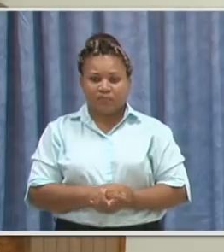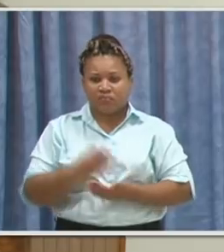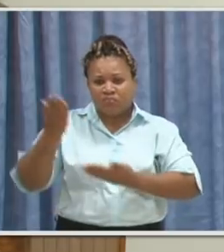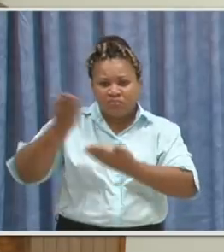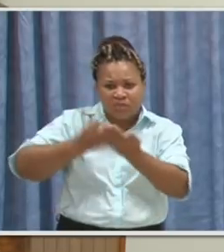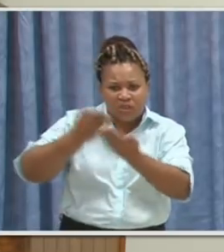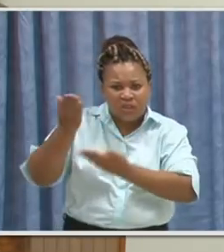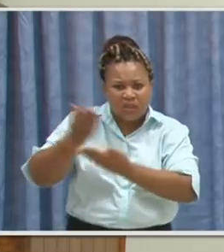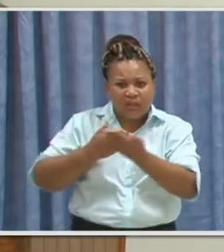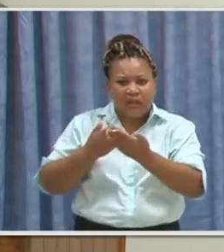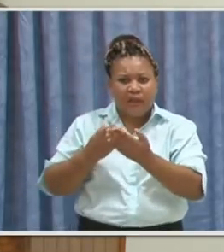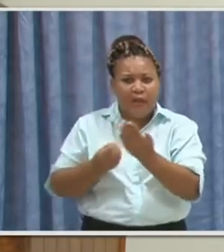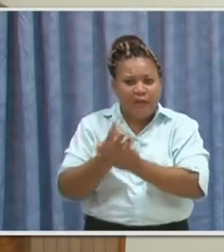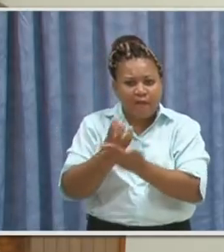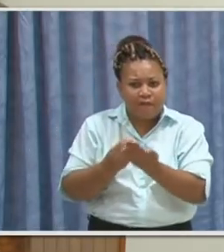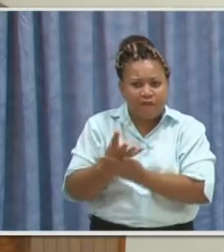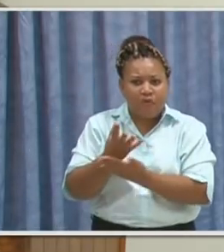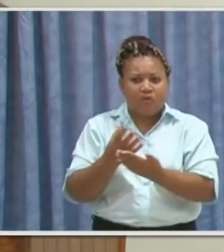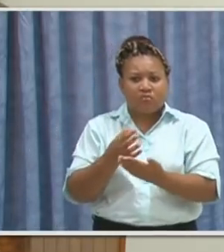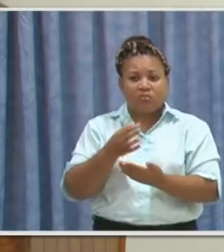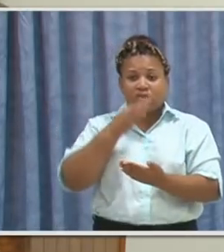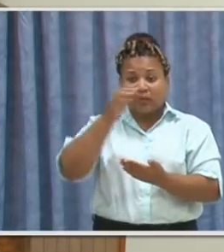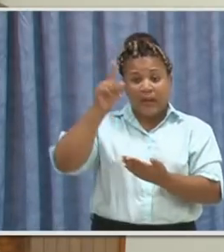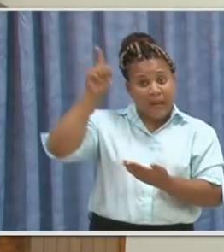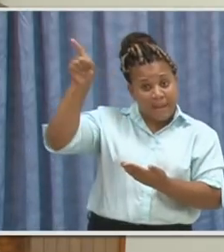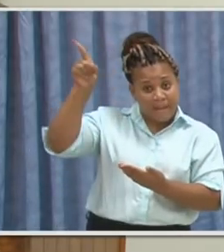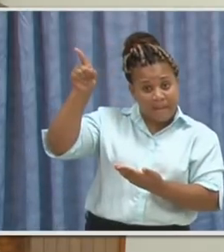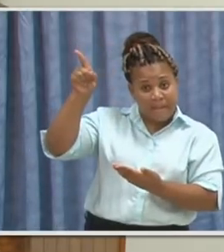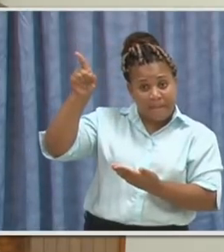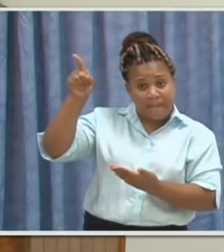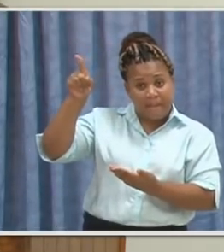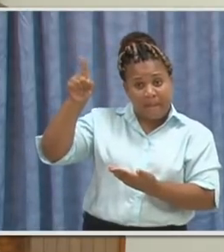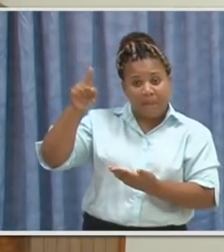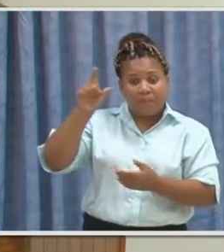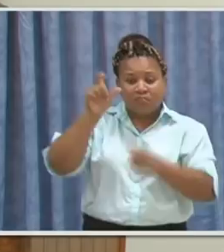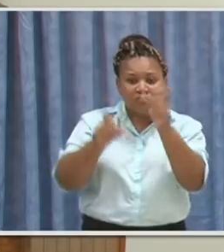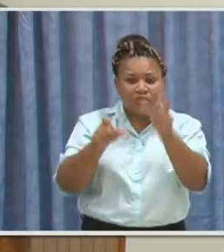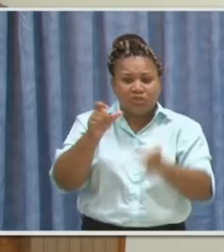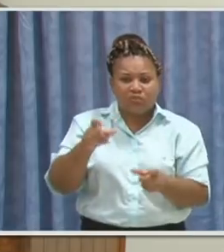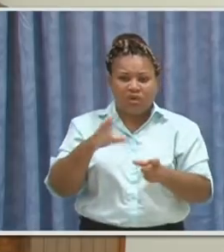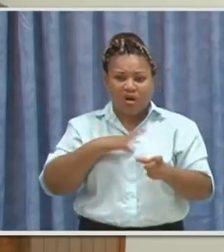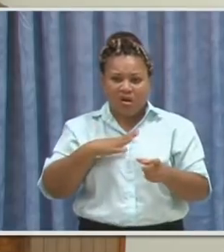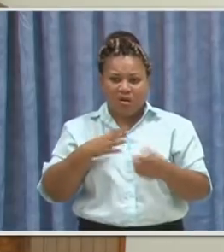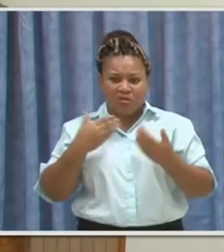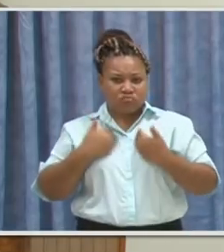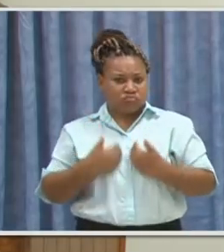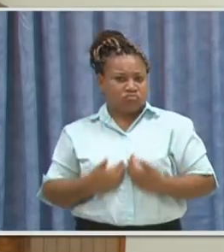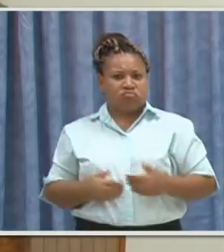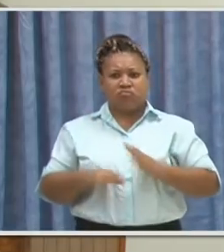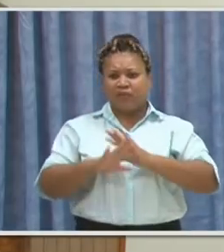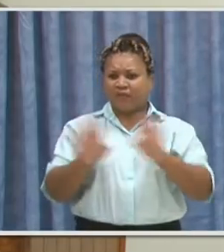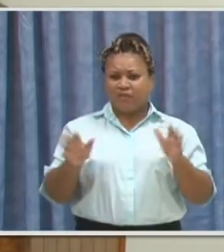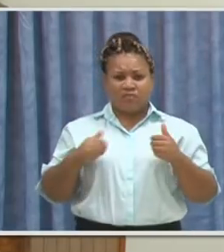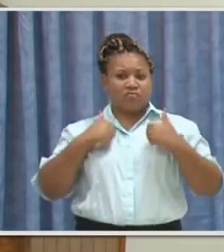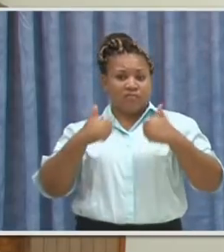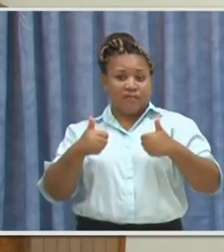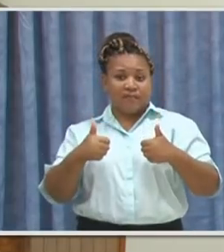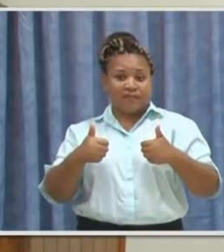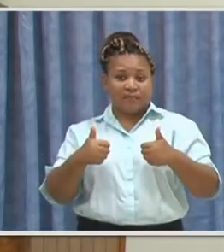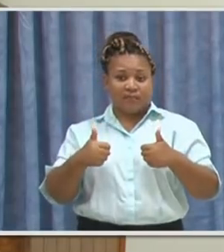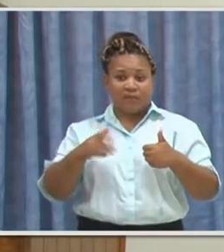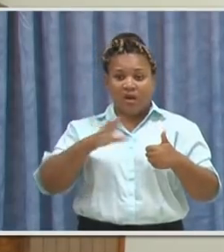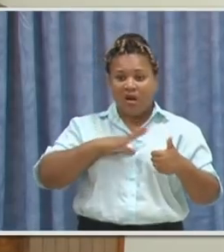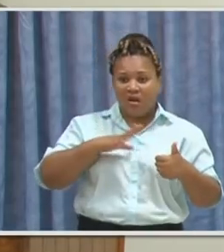sur la chimiothérapie, il y en a un patient qui est en nouveau surgery. Les temps sont pour tourner, ils sont finis, pareil, pour les autres cas de COPE